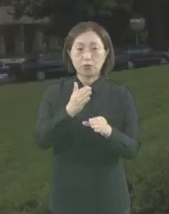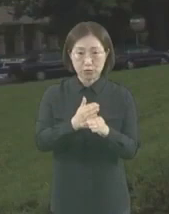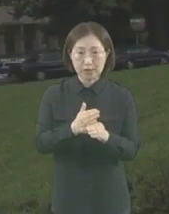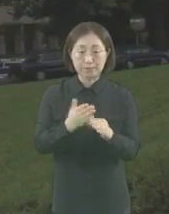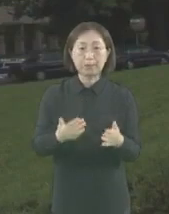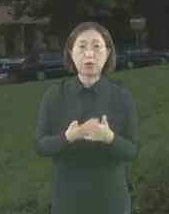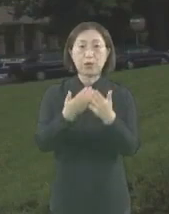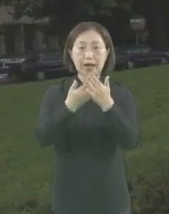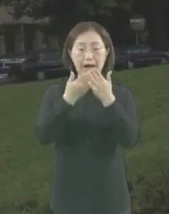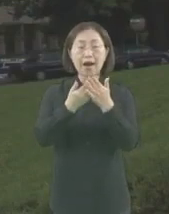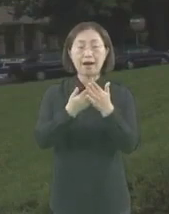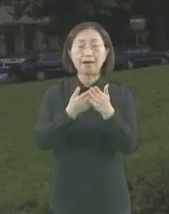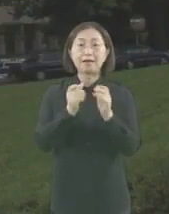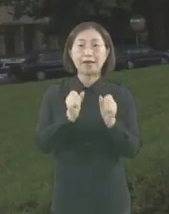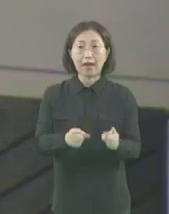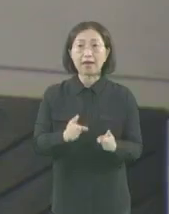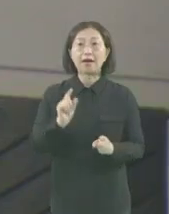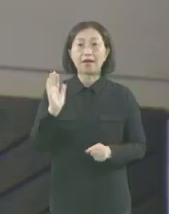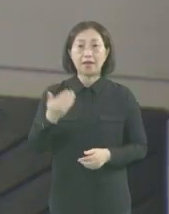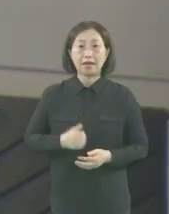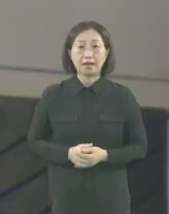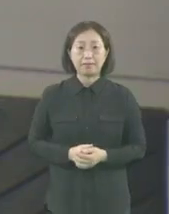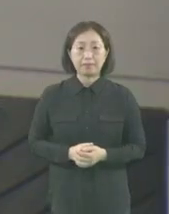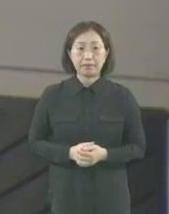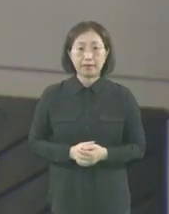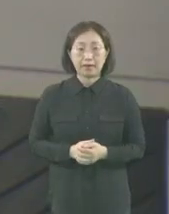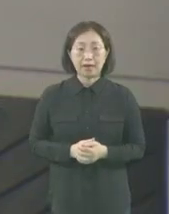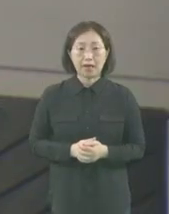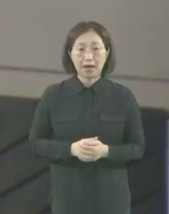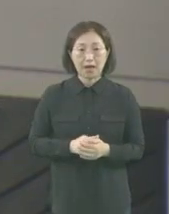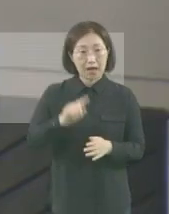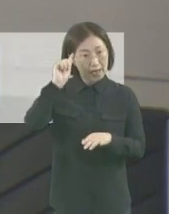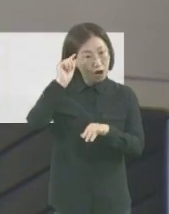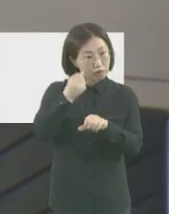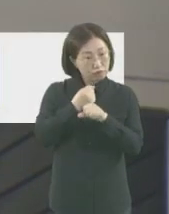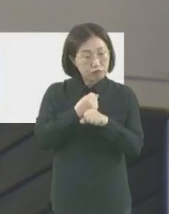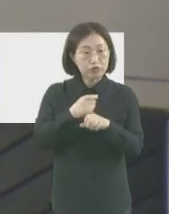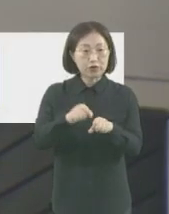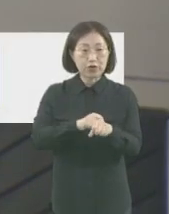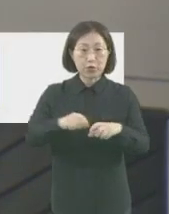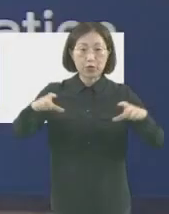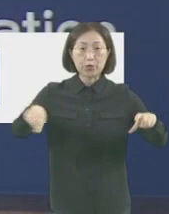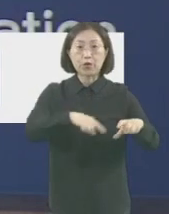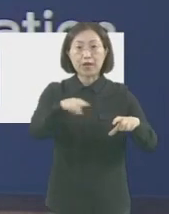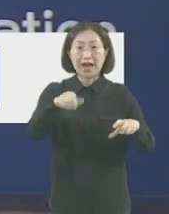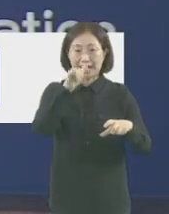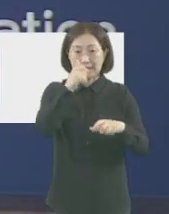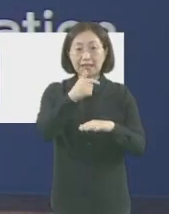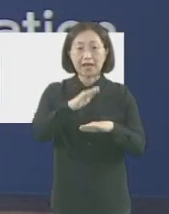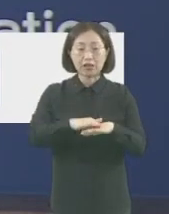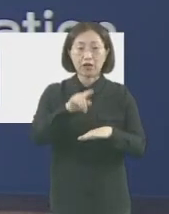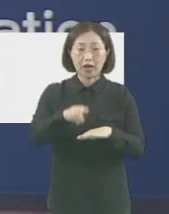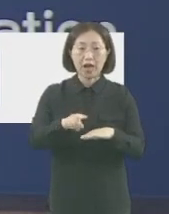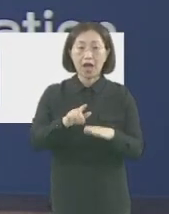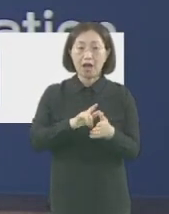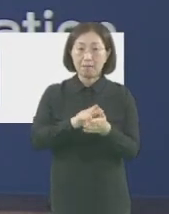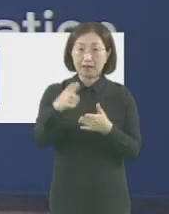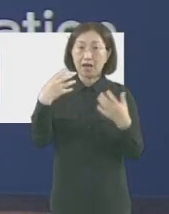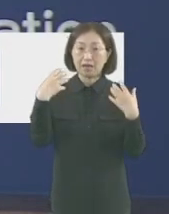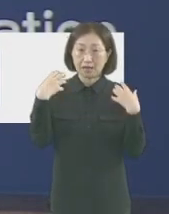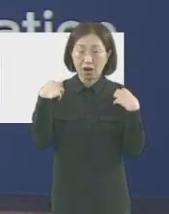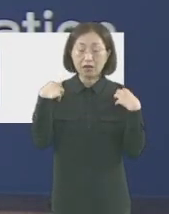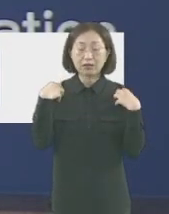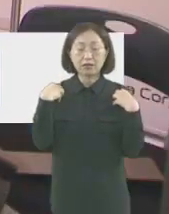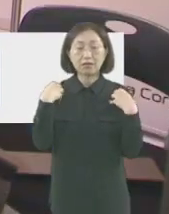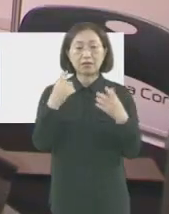될 것으로 기대됩니다. 최고의 국방 R&D 인프라를 갖춘 대전에 방사청 등 국방산업기관들이